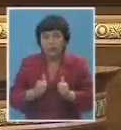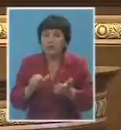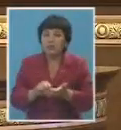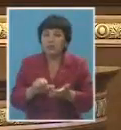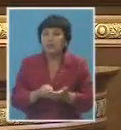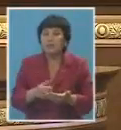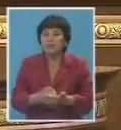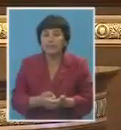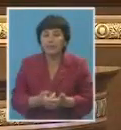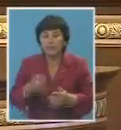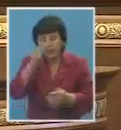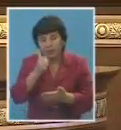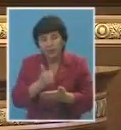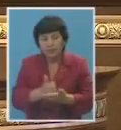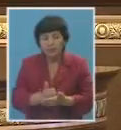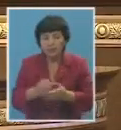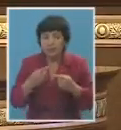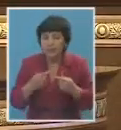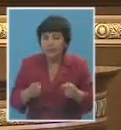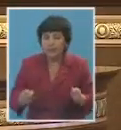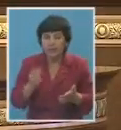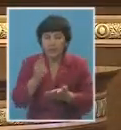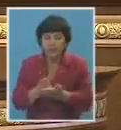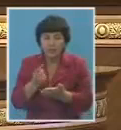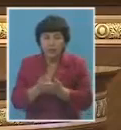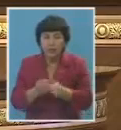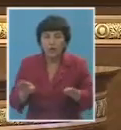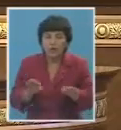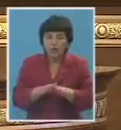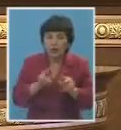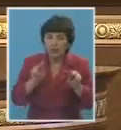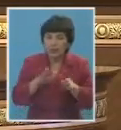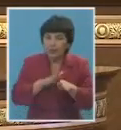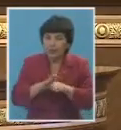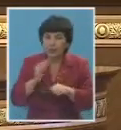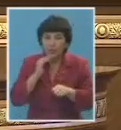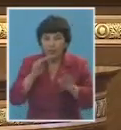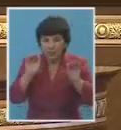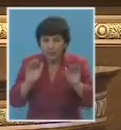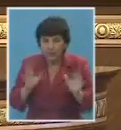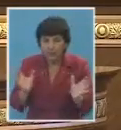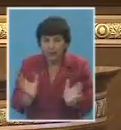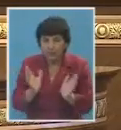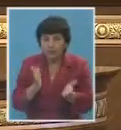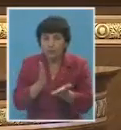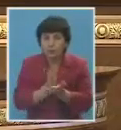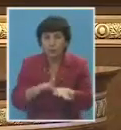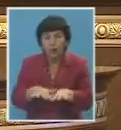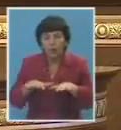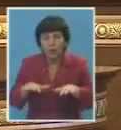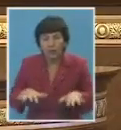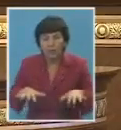араласты. Елбасымыздың басқа да тапсырмаларын жоғары деңгейде сапалы заңдармен қамтамасыз ету